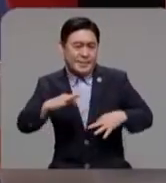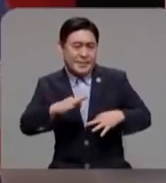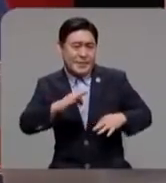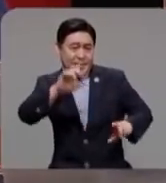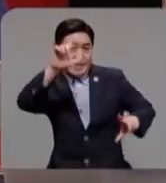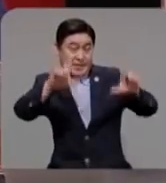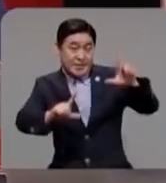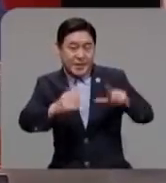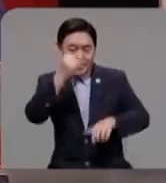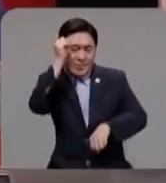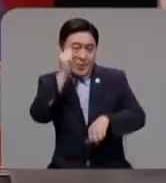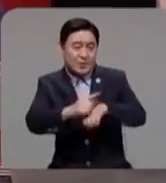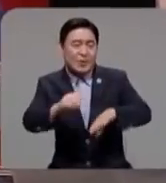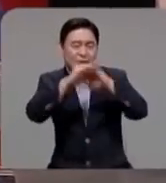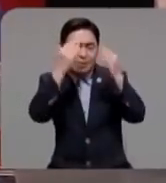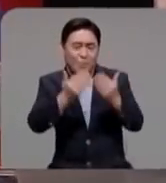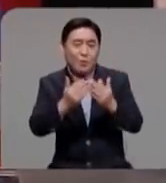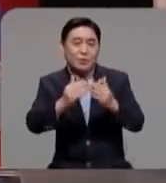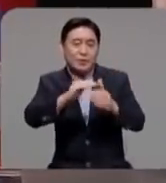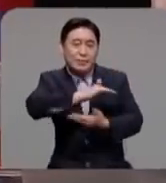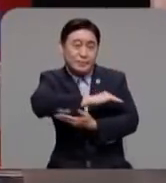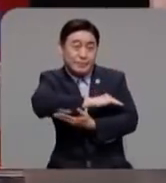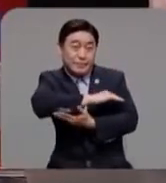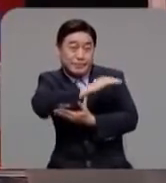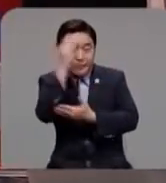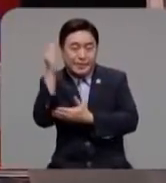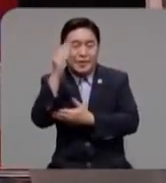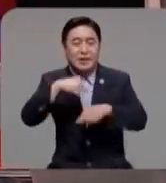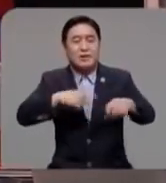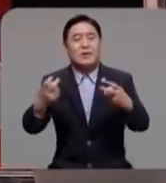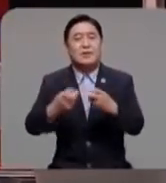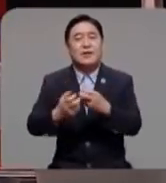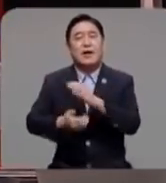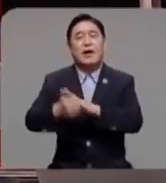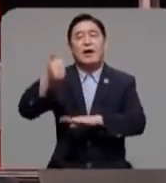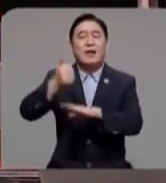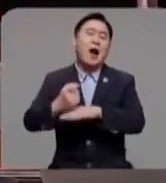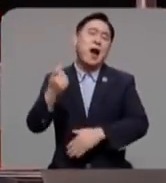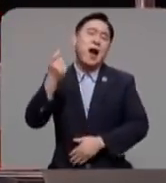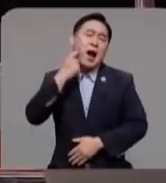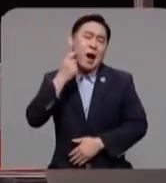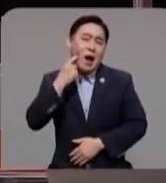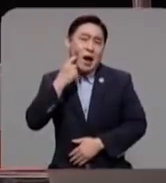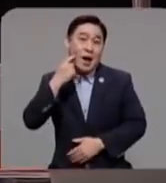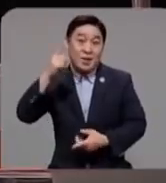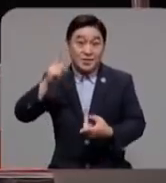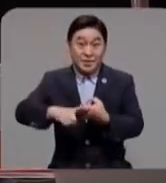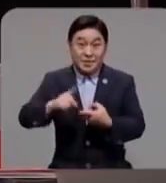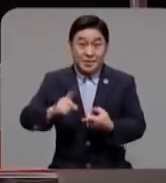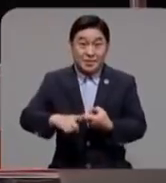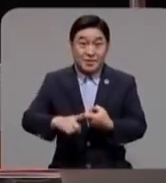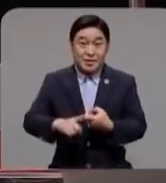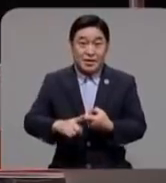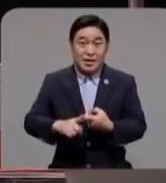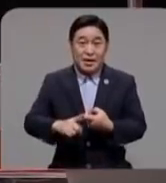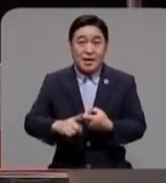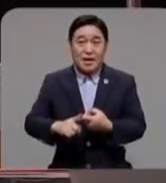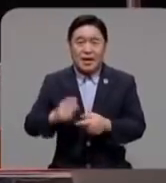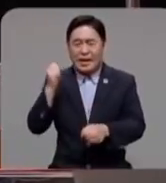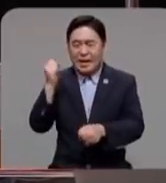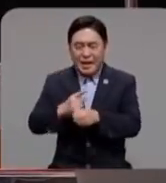실체와 도덕성의 모든 인생의 과정 그리고 그 정책과 업적이 가짜라는 것 이것에 대해서 이미